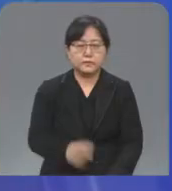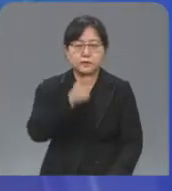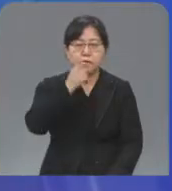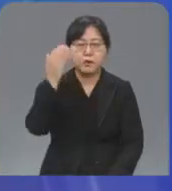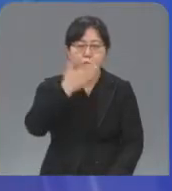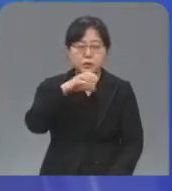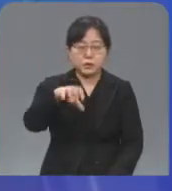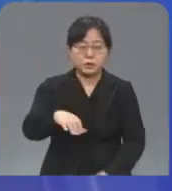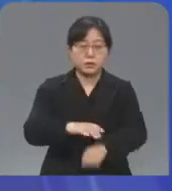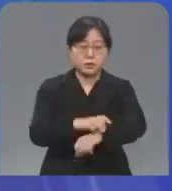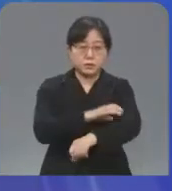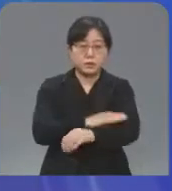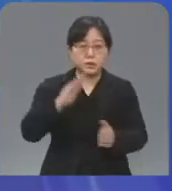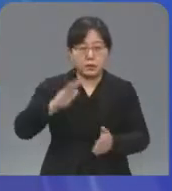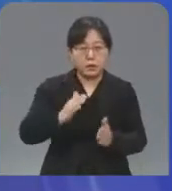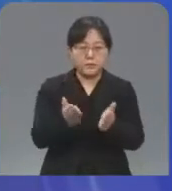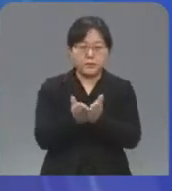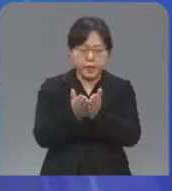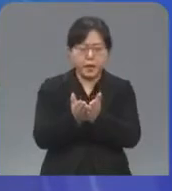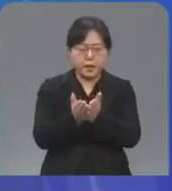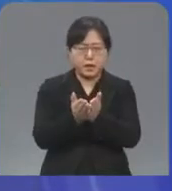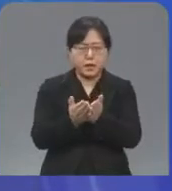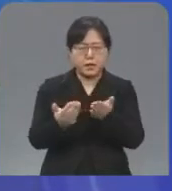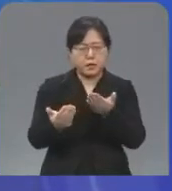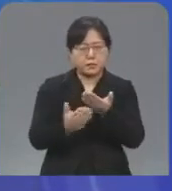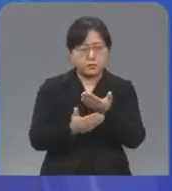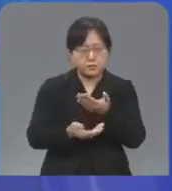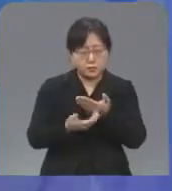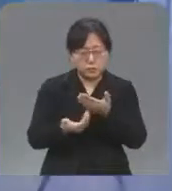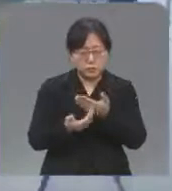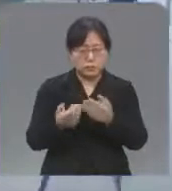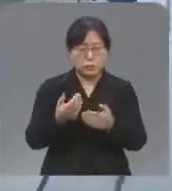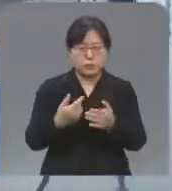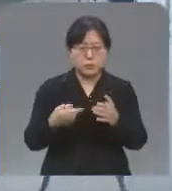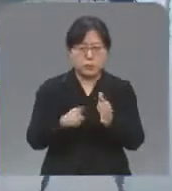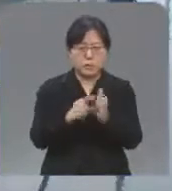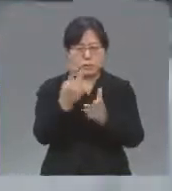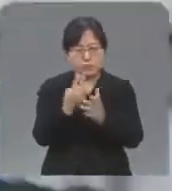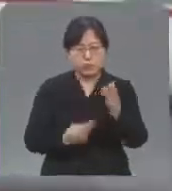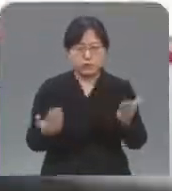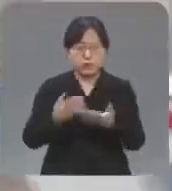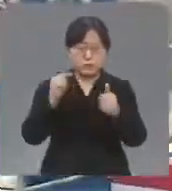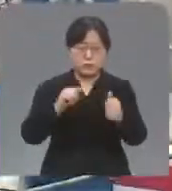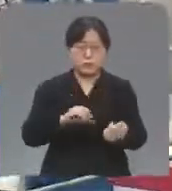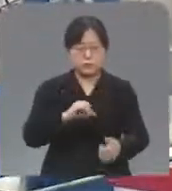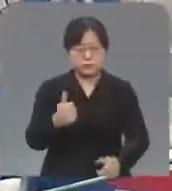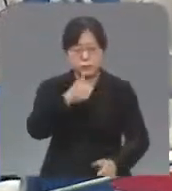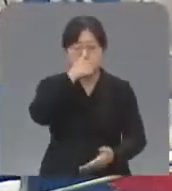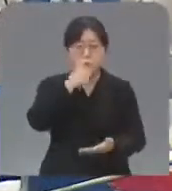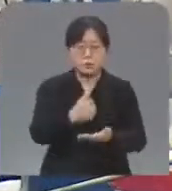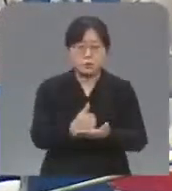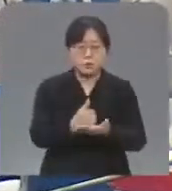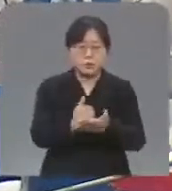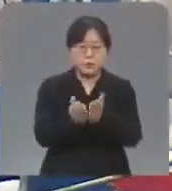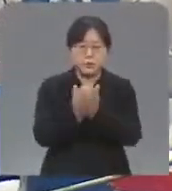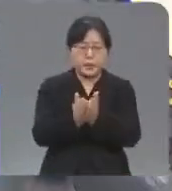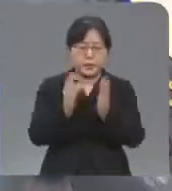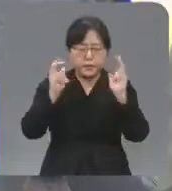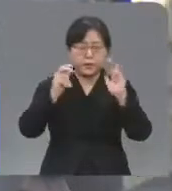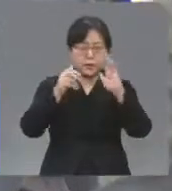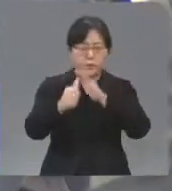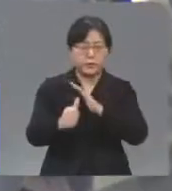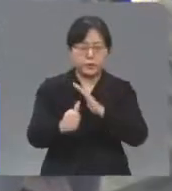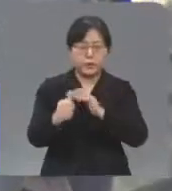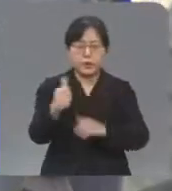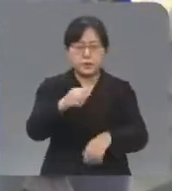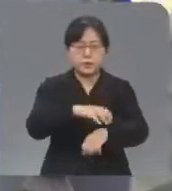여수에서 현장 실습생에게 요트 바닥에 붙은 이물질 작업을 위해 잠수 작업을 시켜서 숨지게 한 혐의를 받는 요트 업체 대표